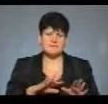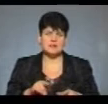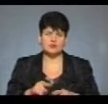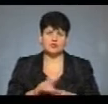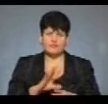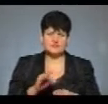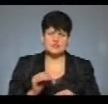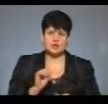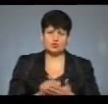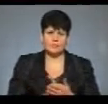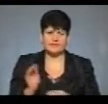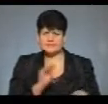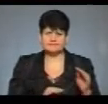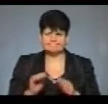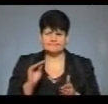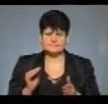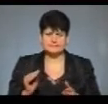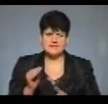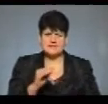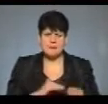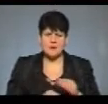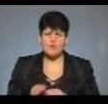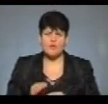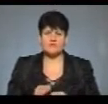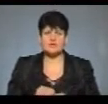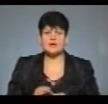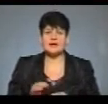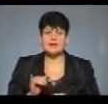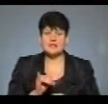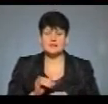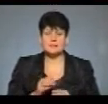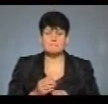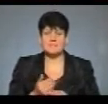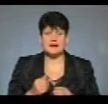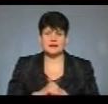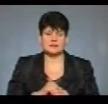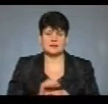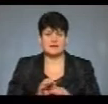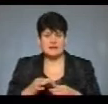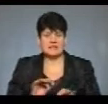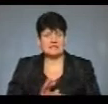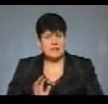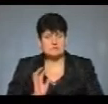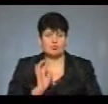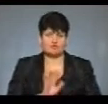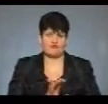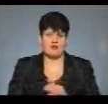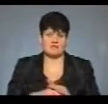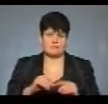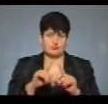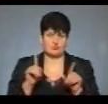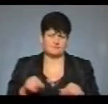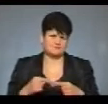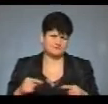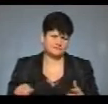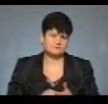документи були запаковані, і вже, відповідно, перед самим транспортуванням виборчих бюлетенів і всієї